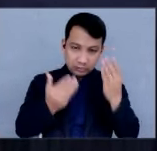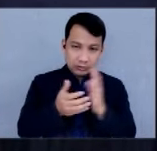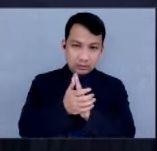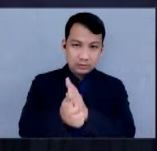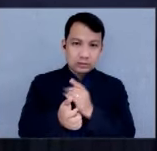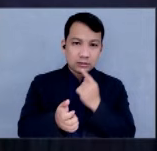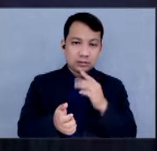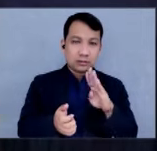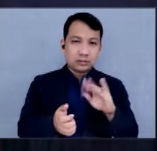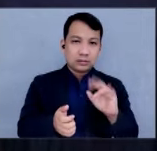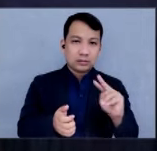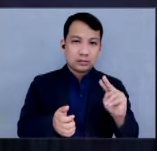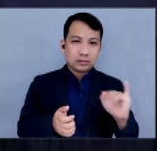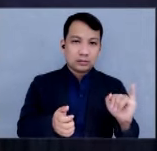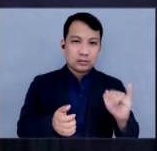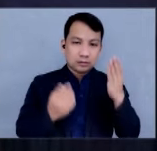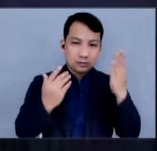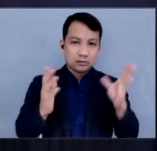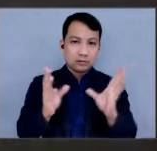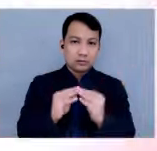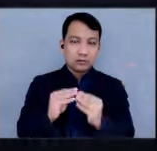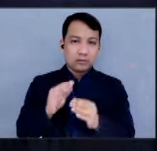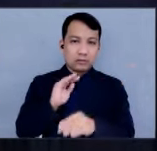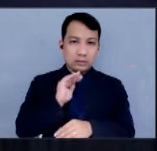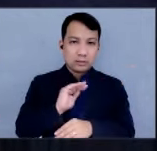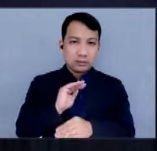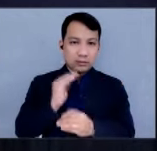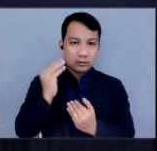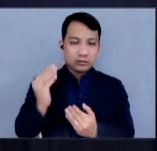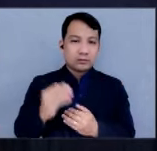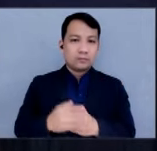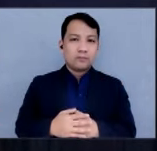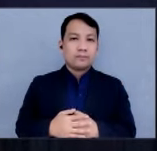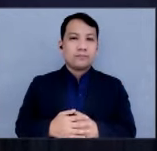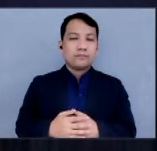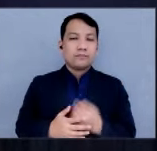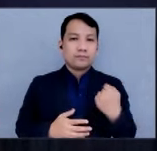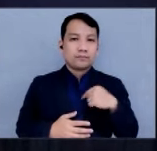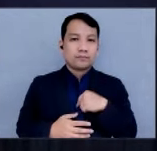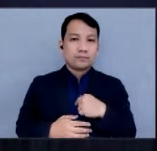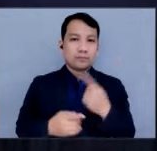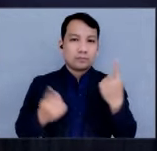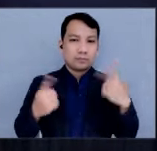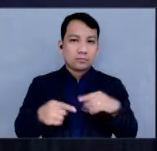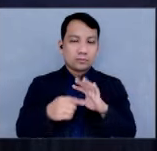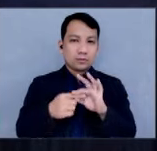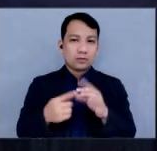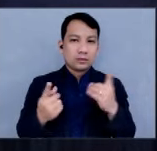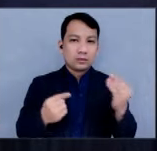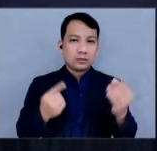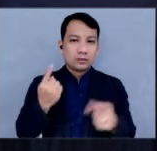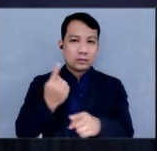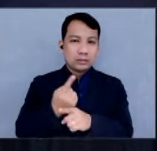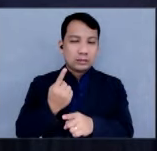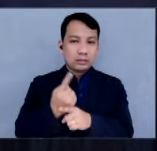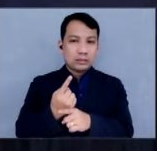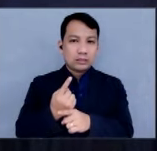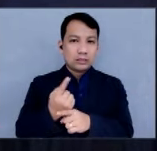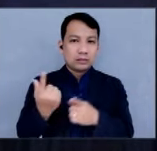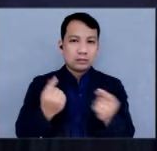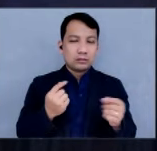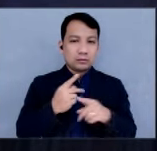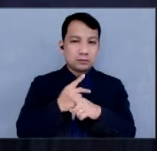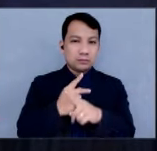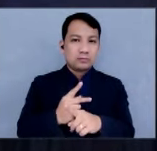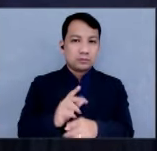Beanie lalo na sa oras ng kanilang pahinga. Dahil sa insidente, gagawa raw ng nararapat na hakbang ang management